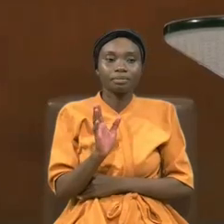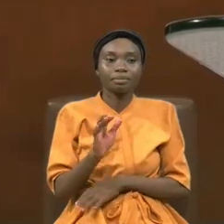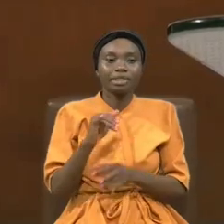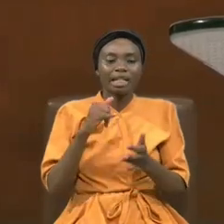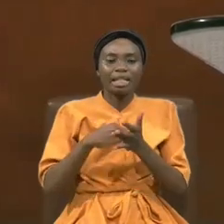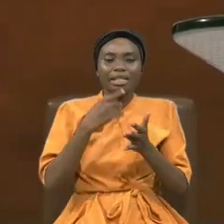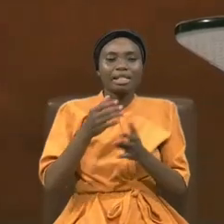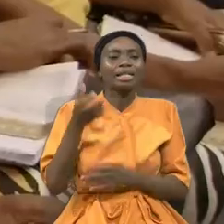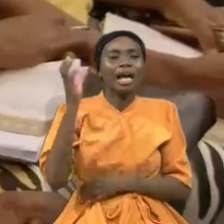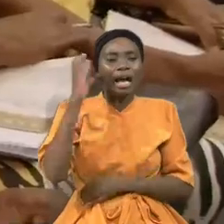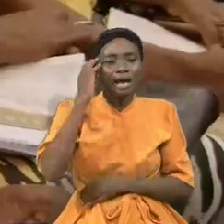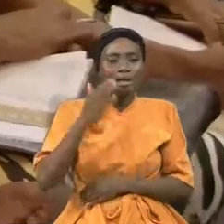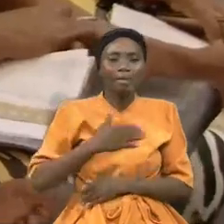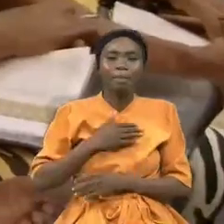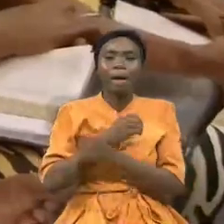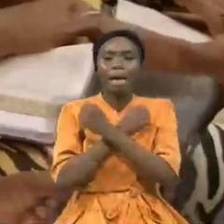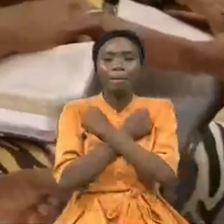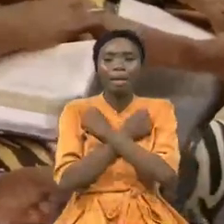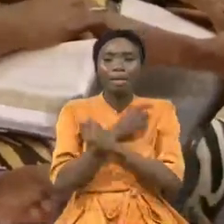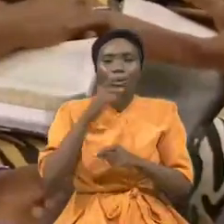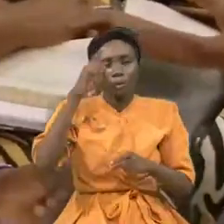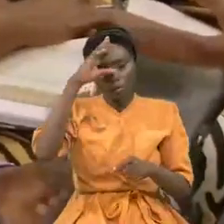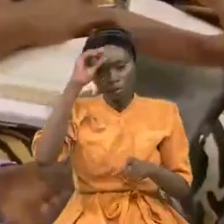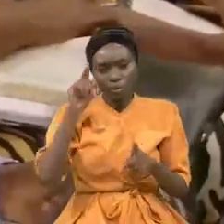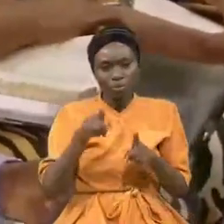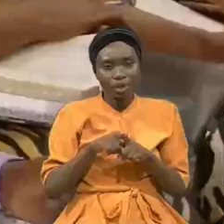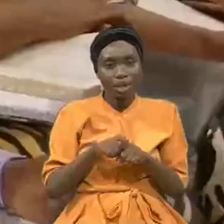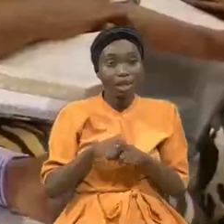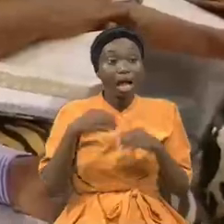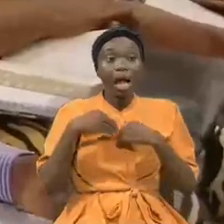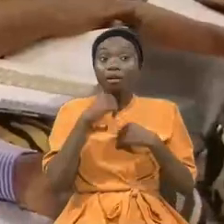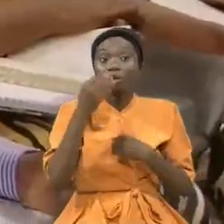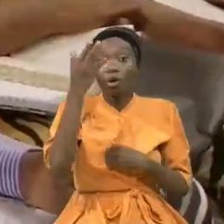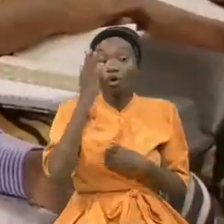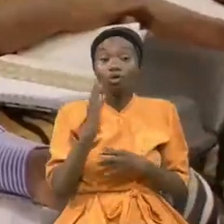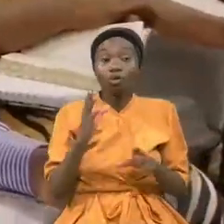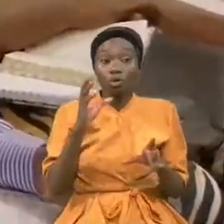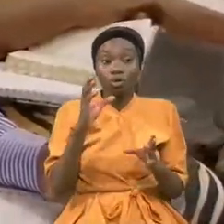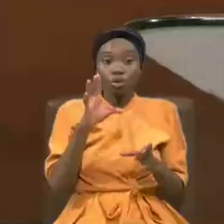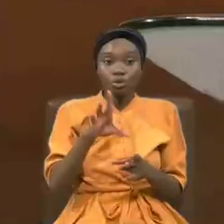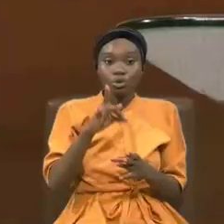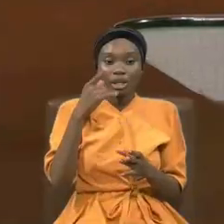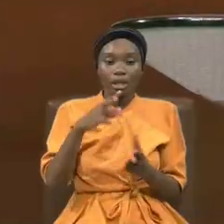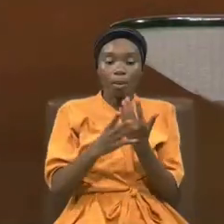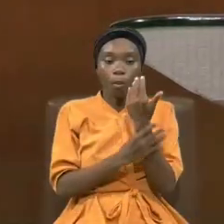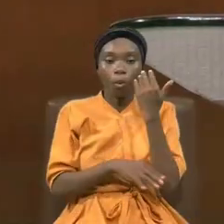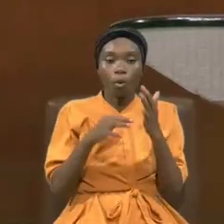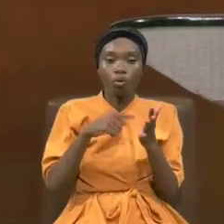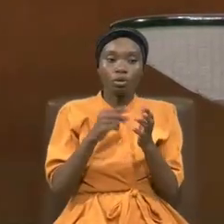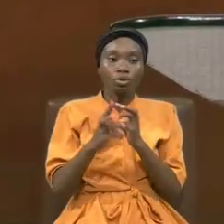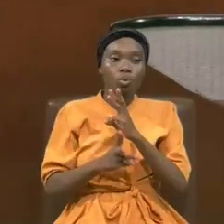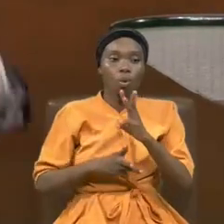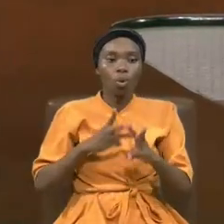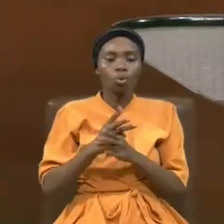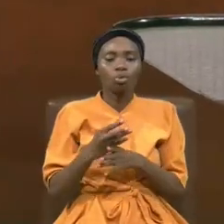5. Écoutez, mes frères, bien-aimés, Dieu n'a-t-il pas choisi les